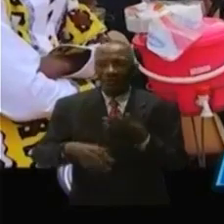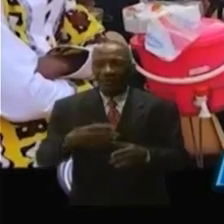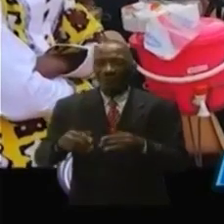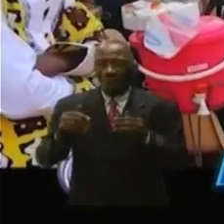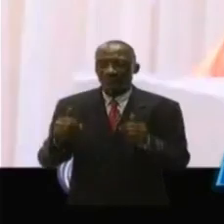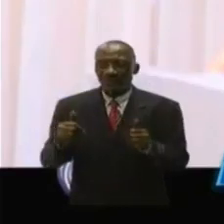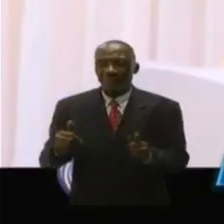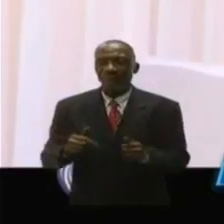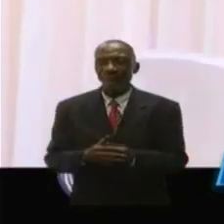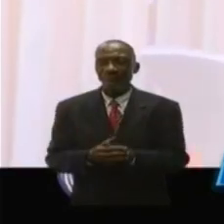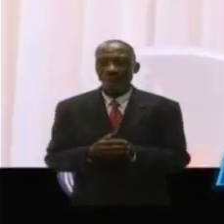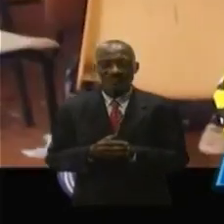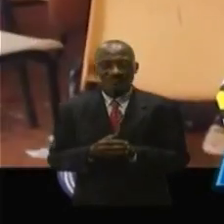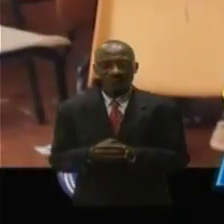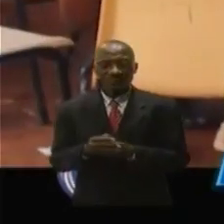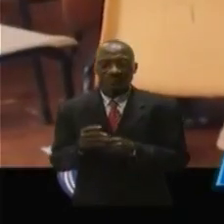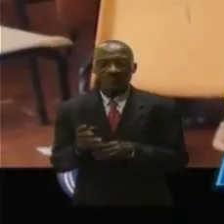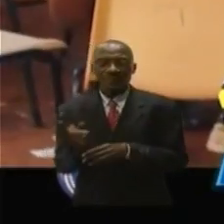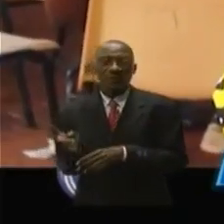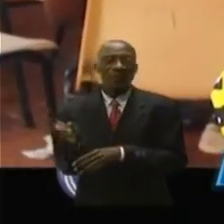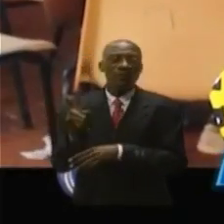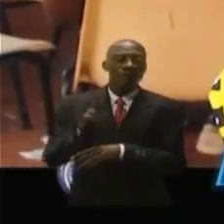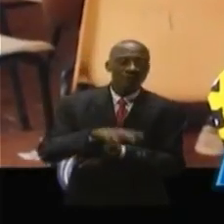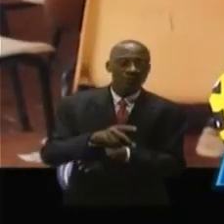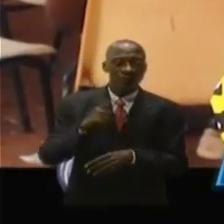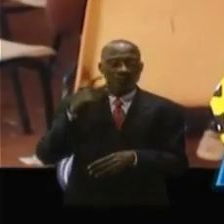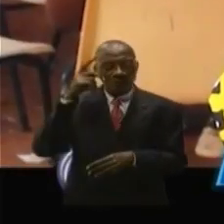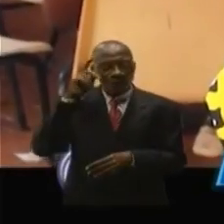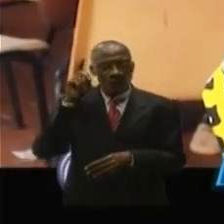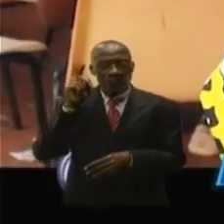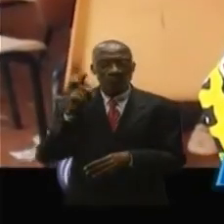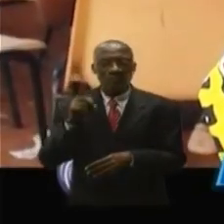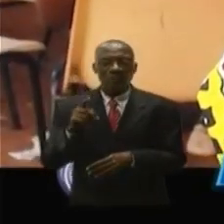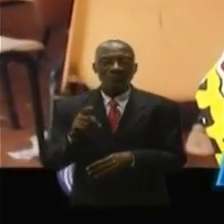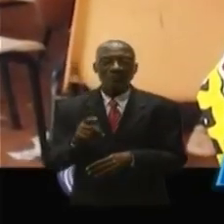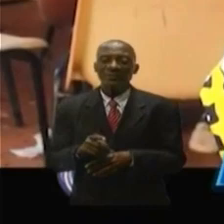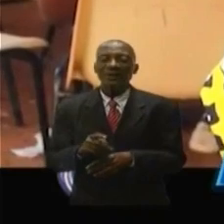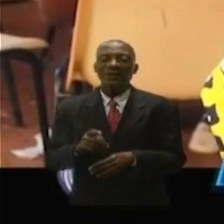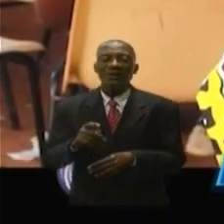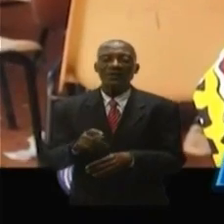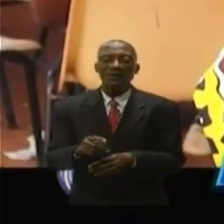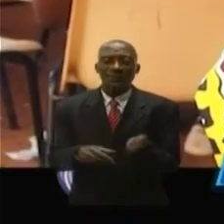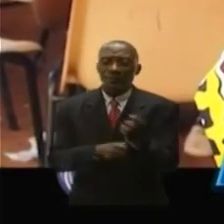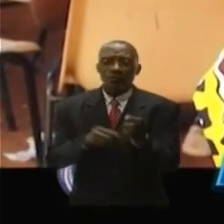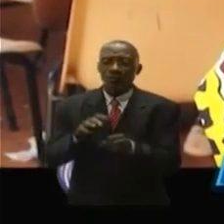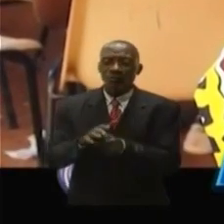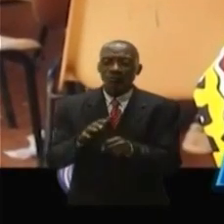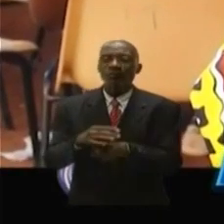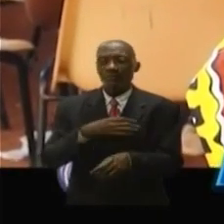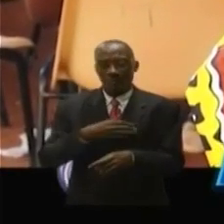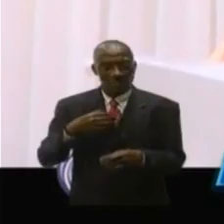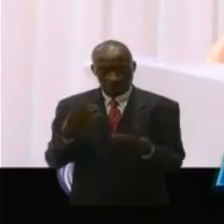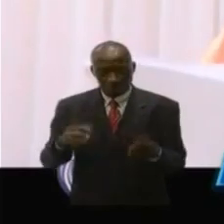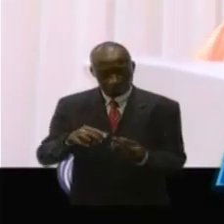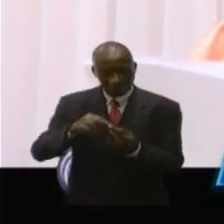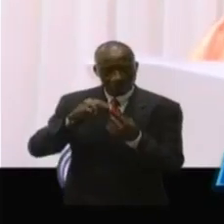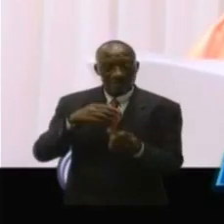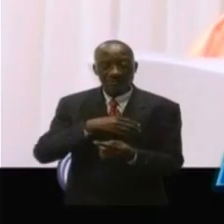violences sexuelles et violences basées sur le genre, les harcèlements,